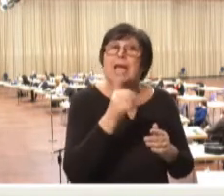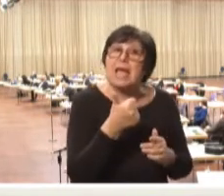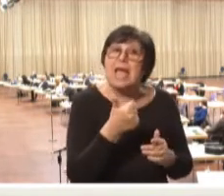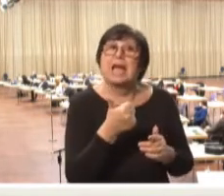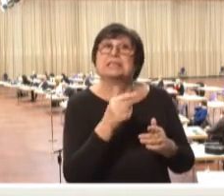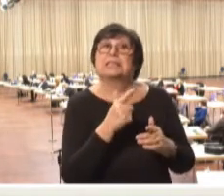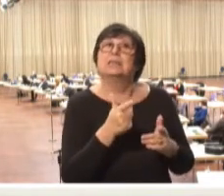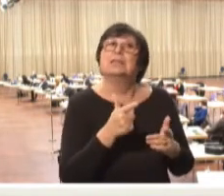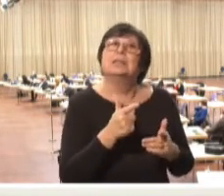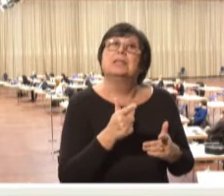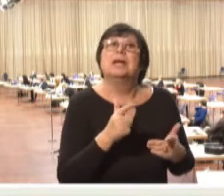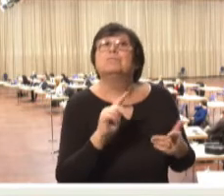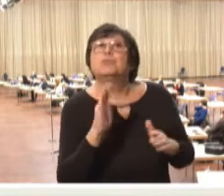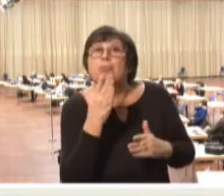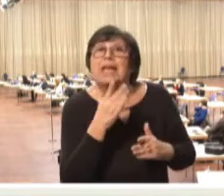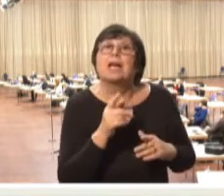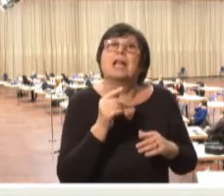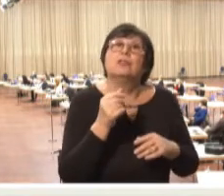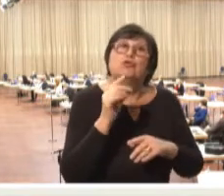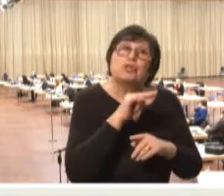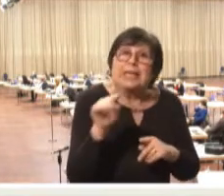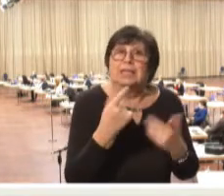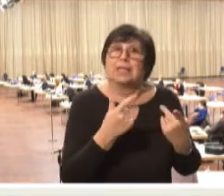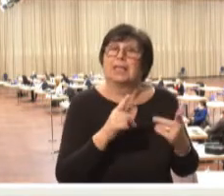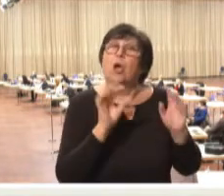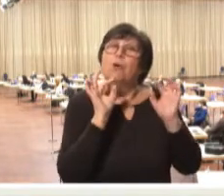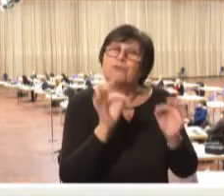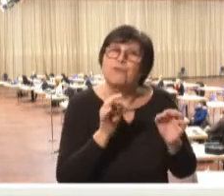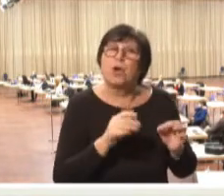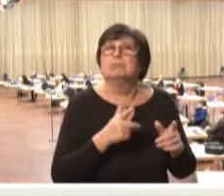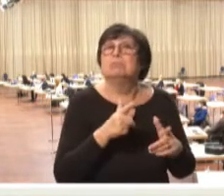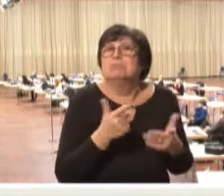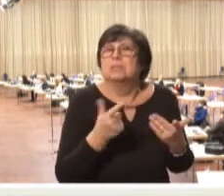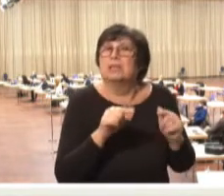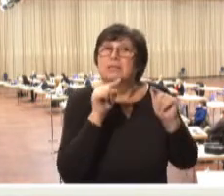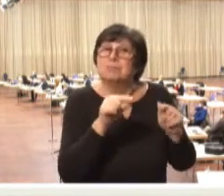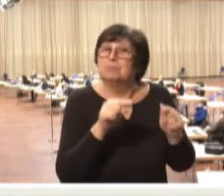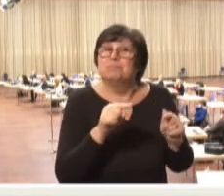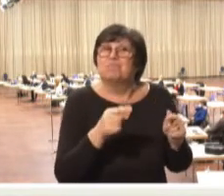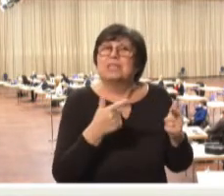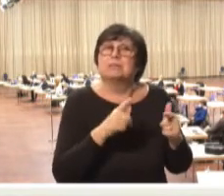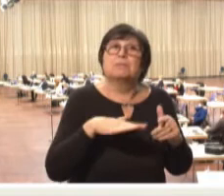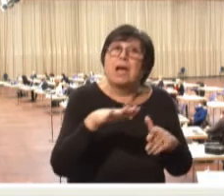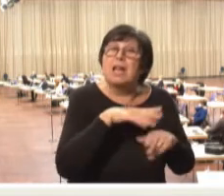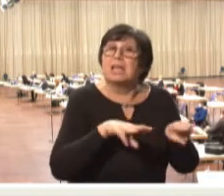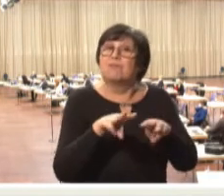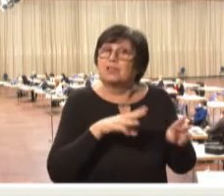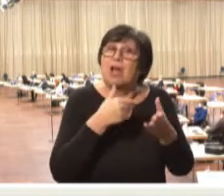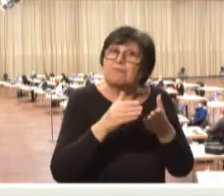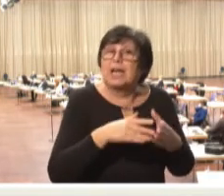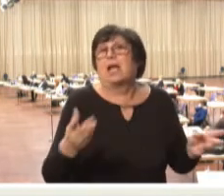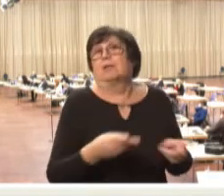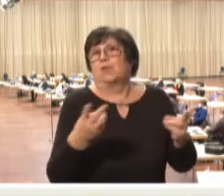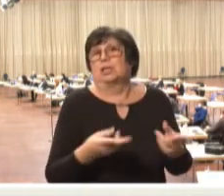und das Bekenntnis einer vollumfänglichen Ausschöpfung der nationalen Kofinanzierung. Und das wird, Herr Finanzminister, in den kommenden